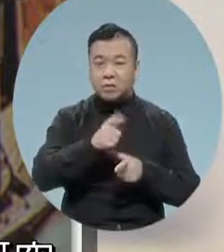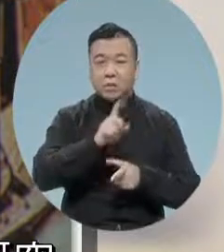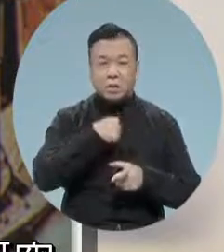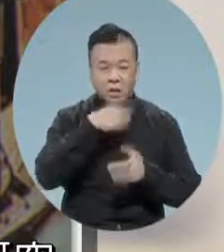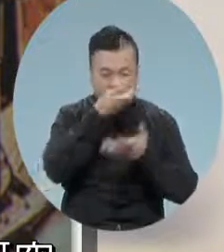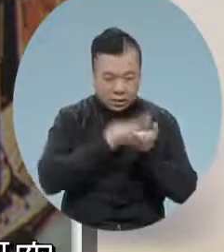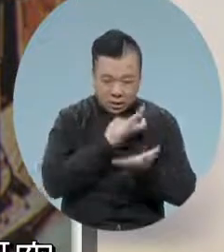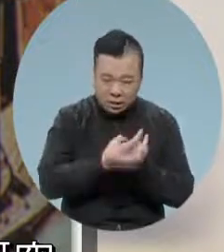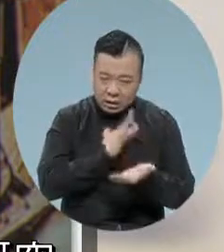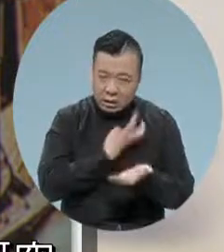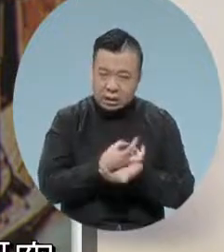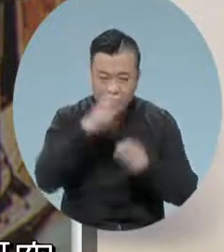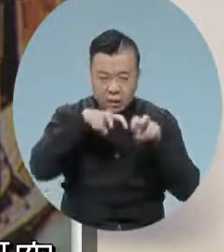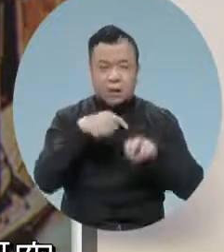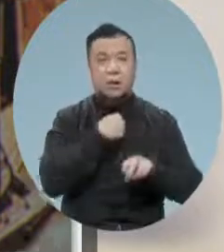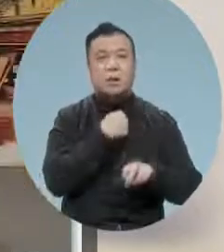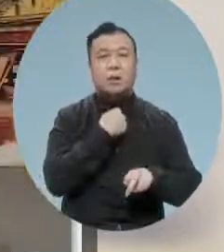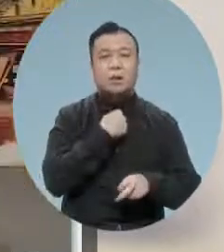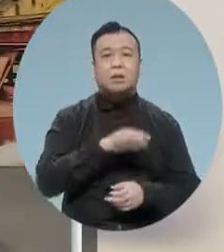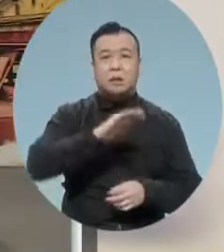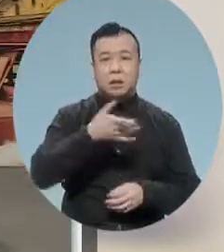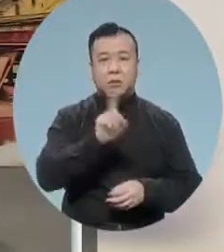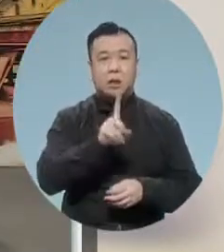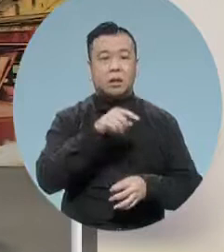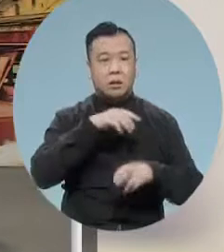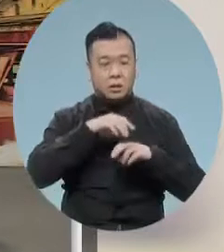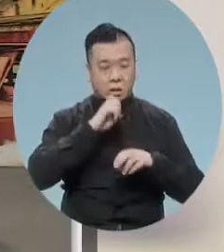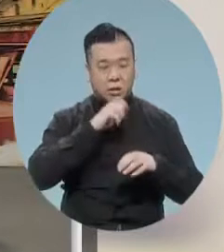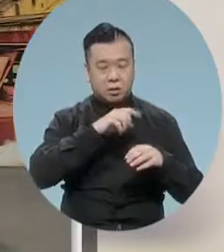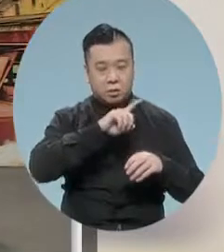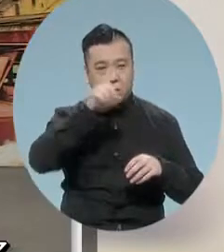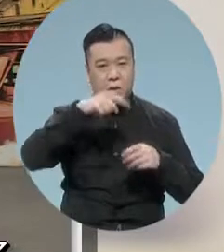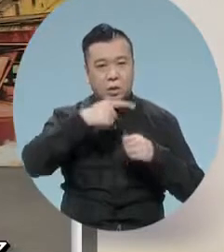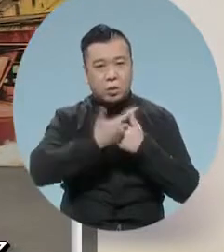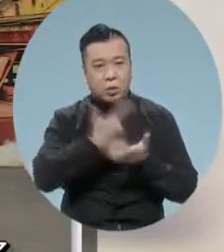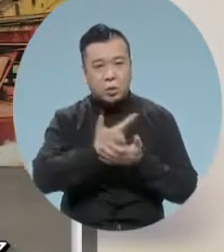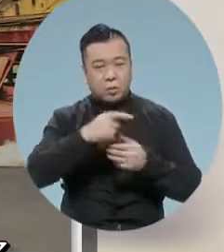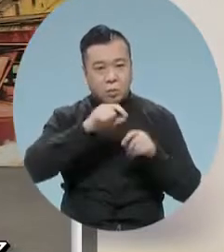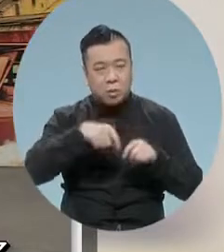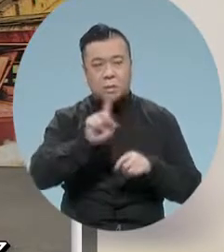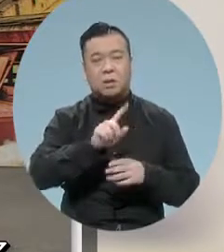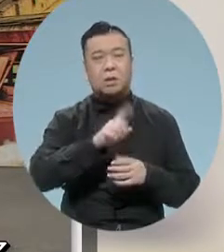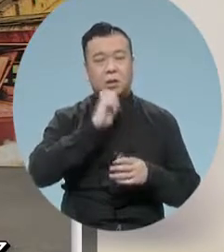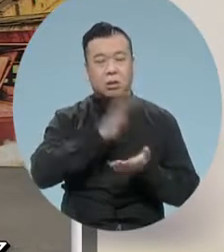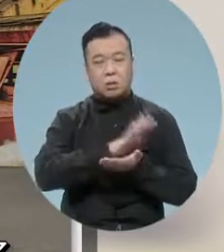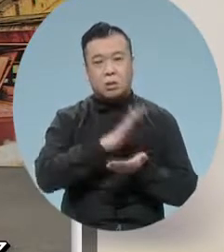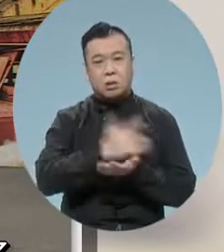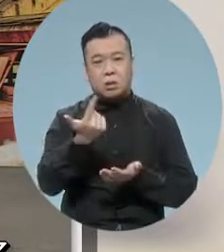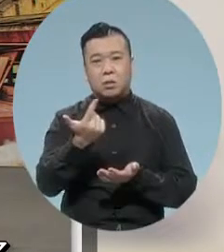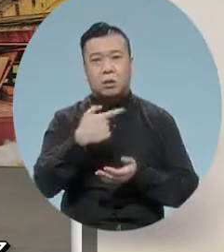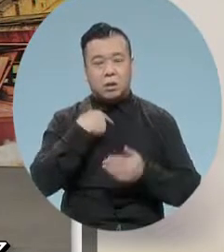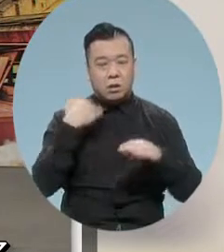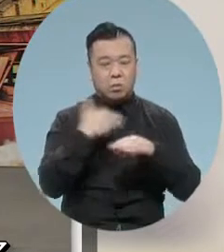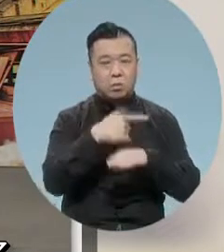過好審慎嘅研究呢個政策。但係更加重要帶出嘅問題咧，就係點解我哋咁多年嚟回